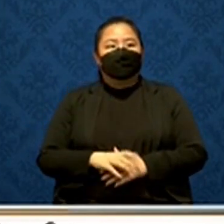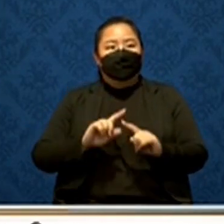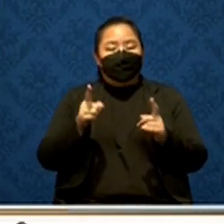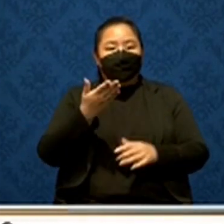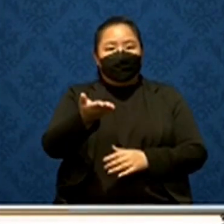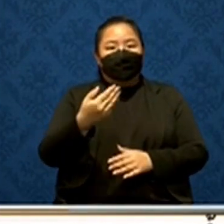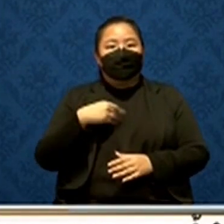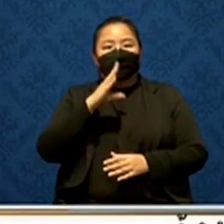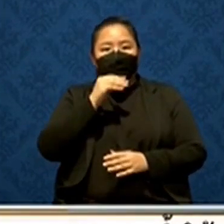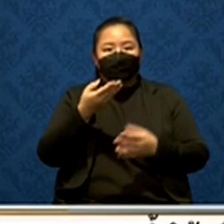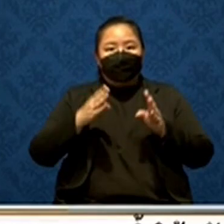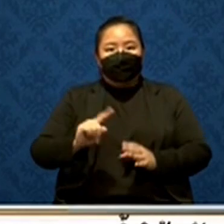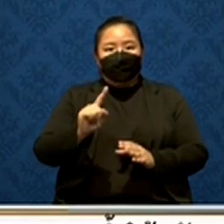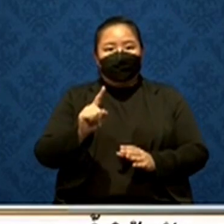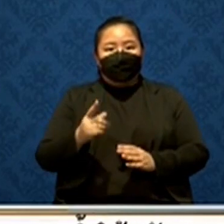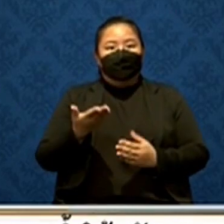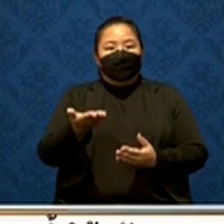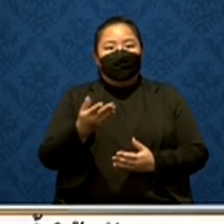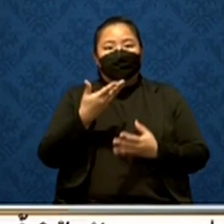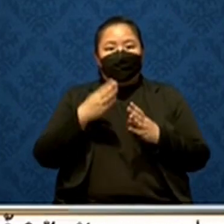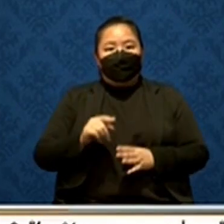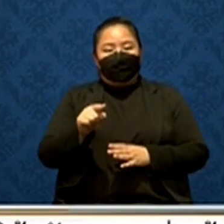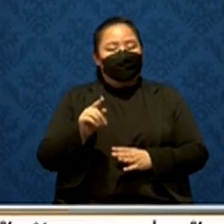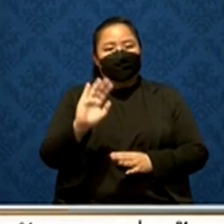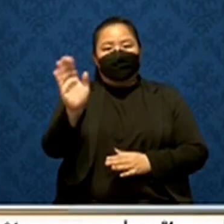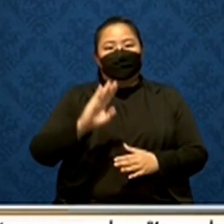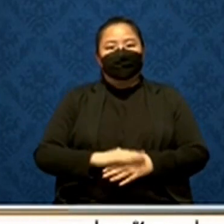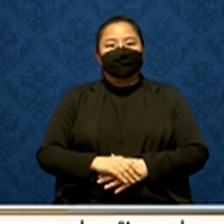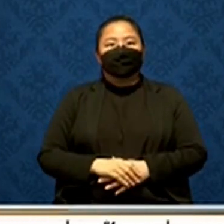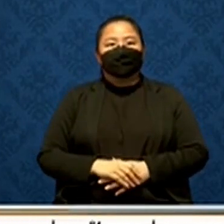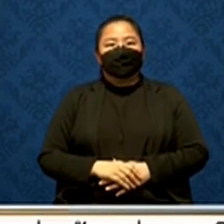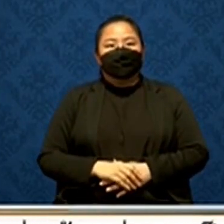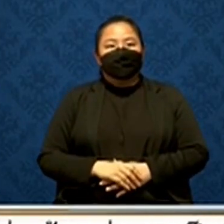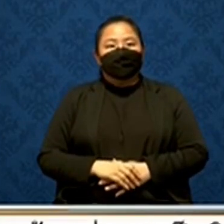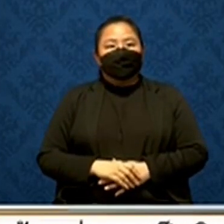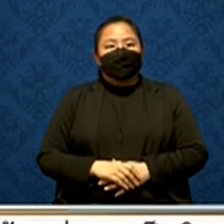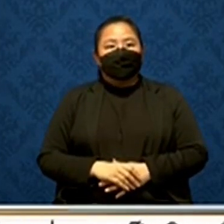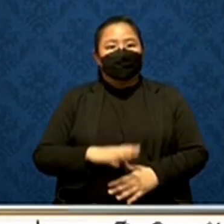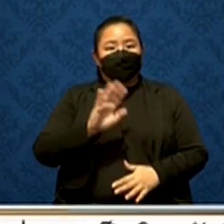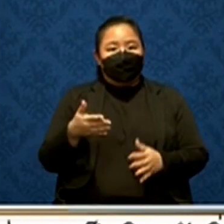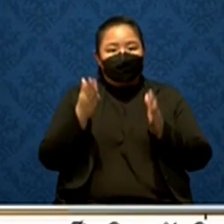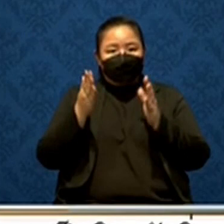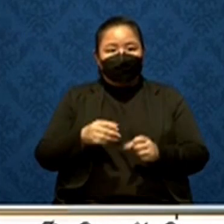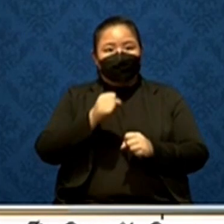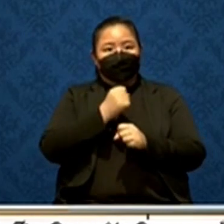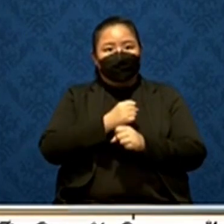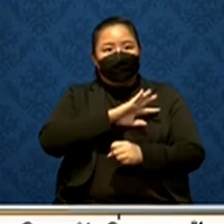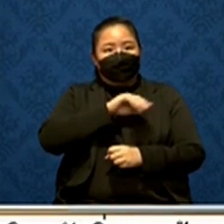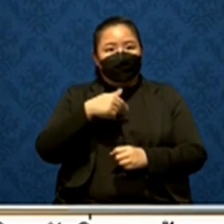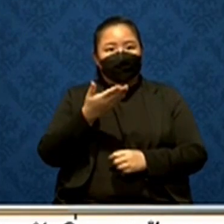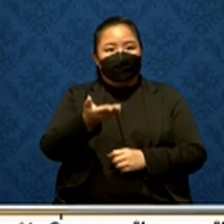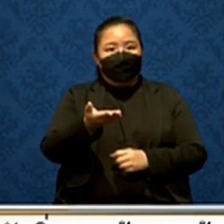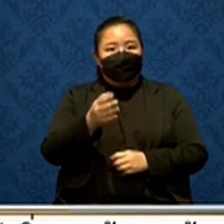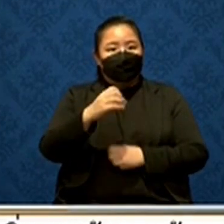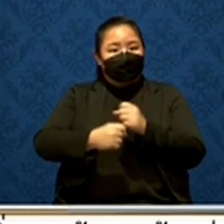ที่เขียนมาข้มูลทานนัจชา